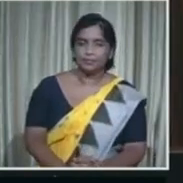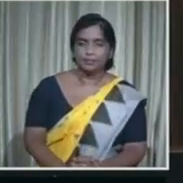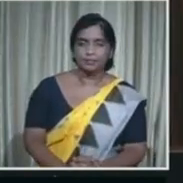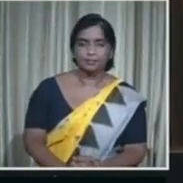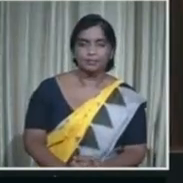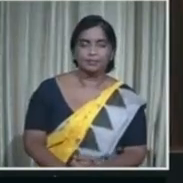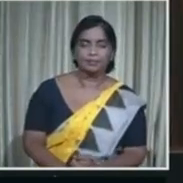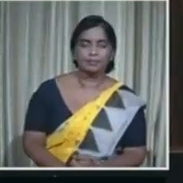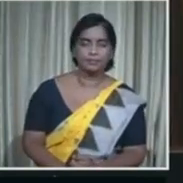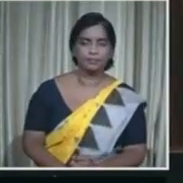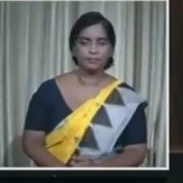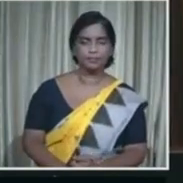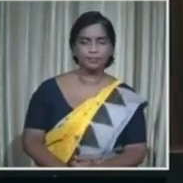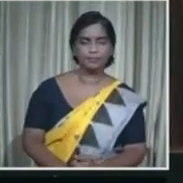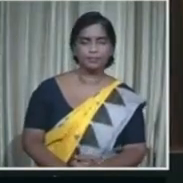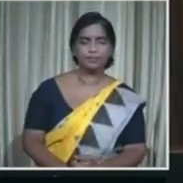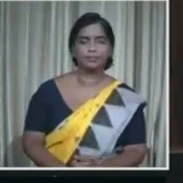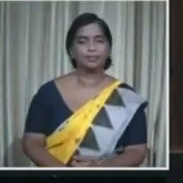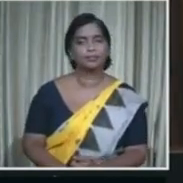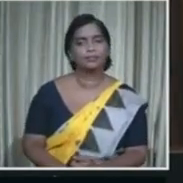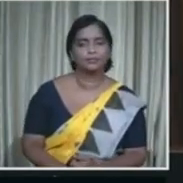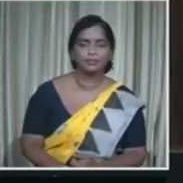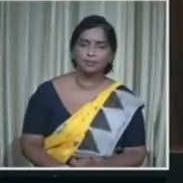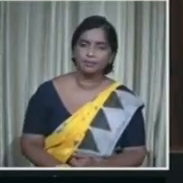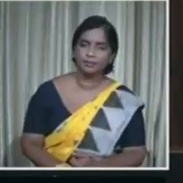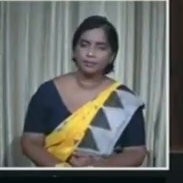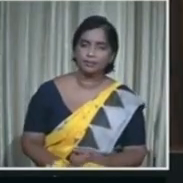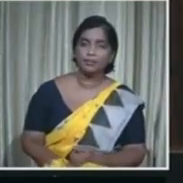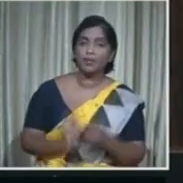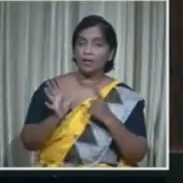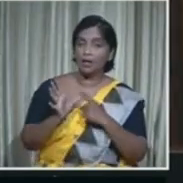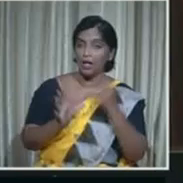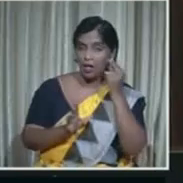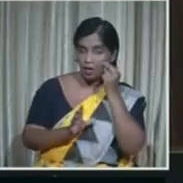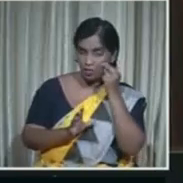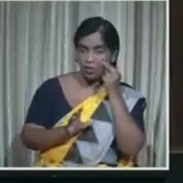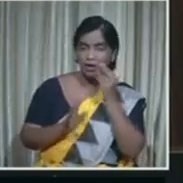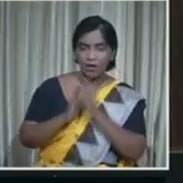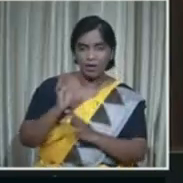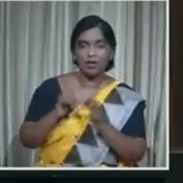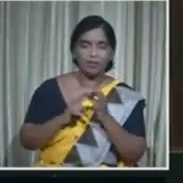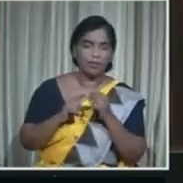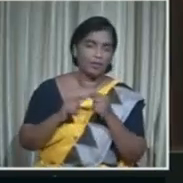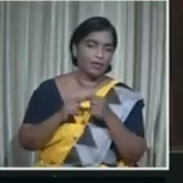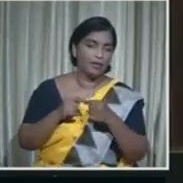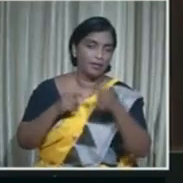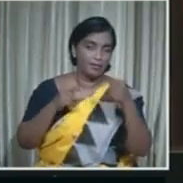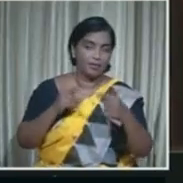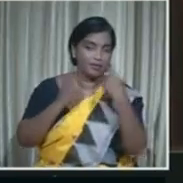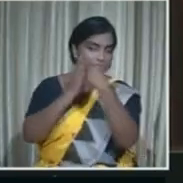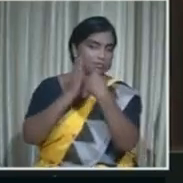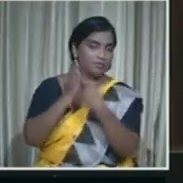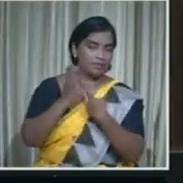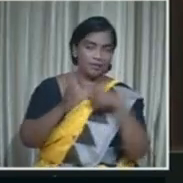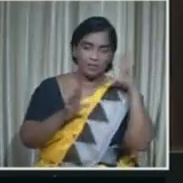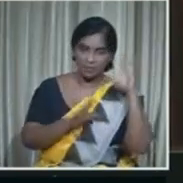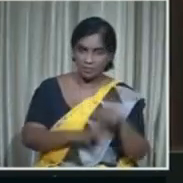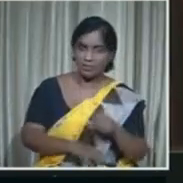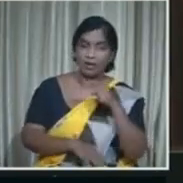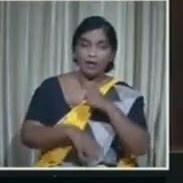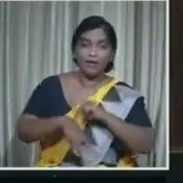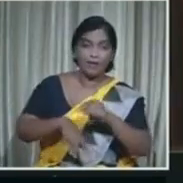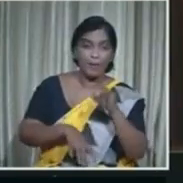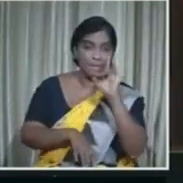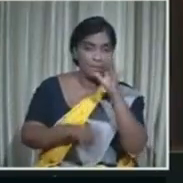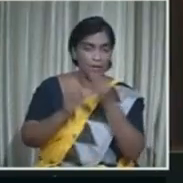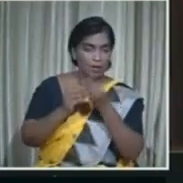තවනි වාඩි සර් දැන් මේ අන්න දිසානායක මන්ත්‍රීතුමාට මම විපක්ෂයේ කටයලා ඉස්තුවත් ගෙනාවා ඔබතුමා විනාඩි 15ක්